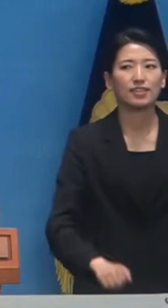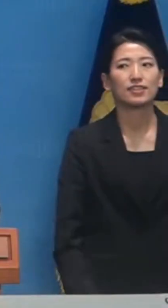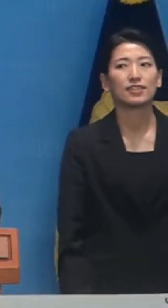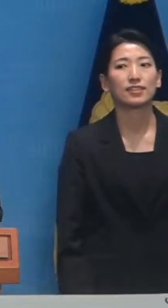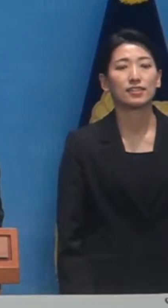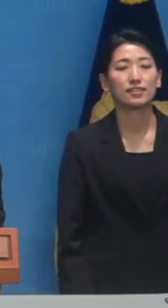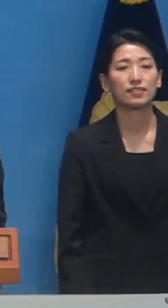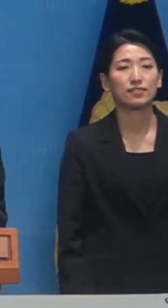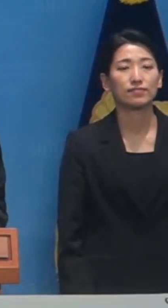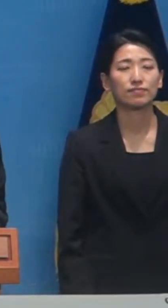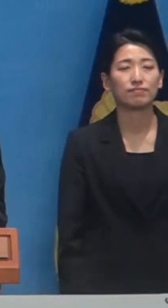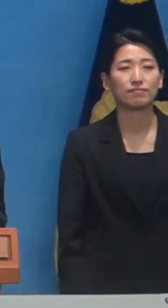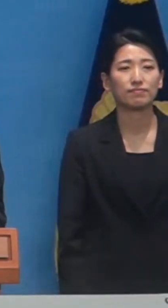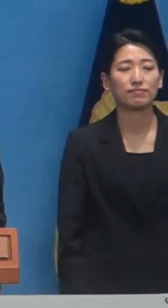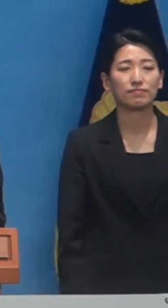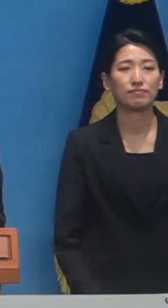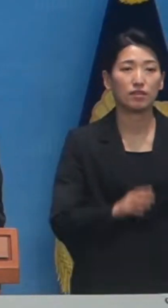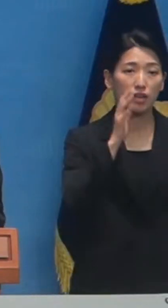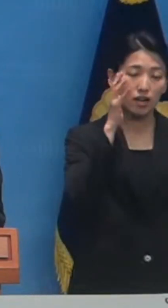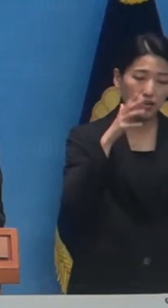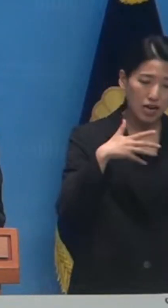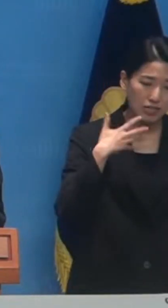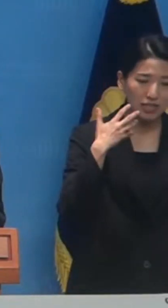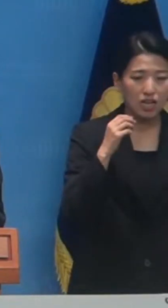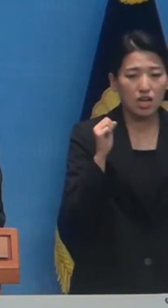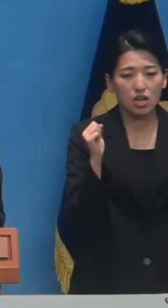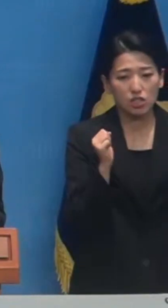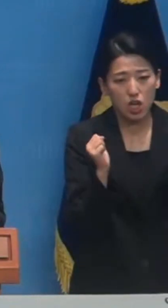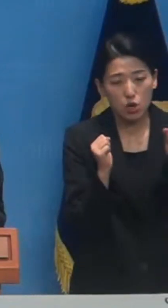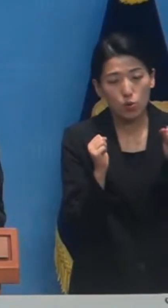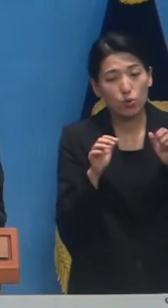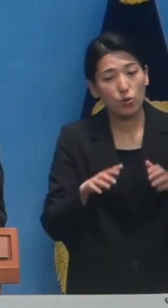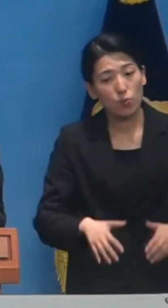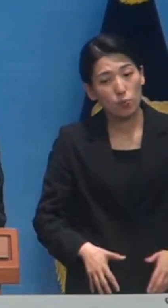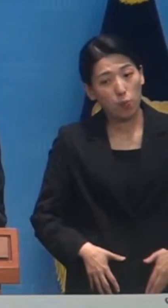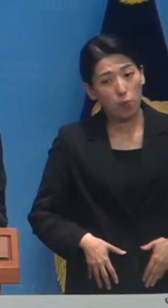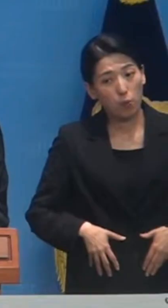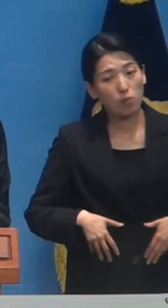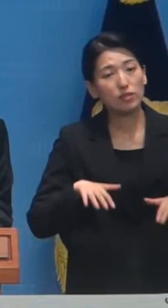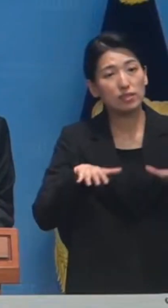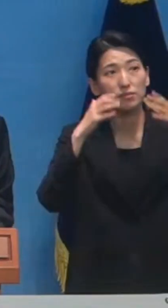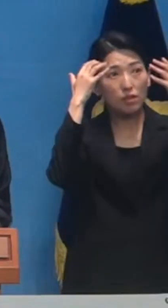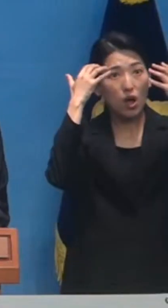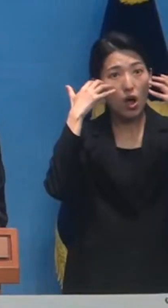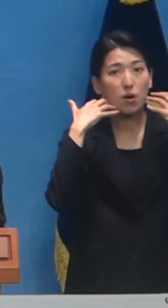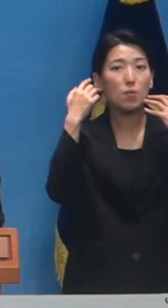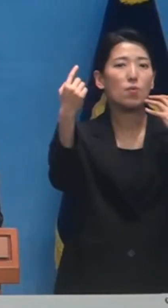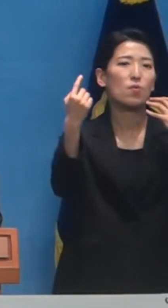그래서 가을이 지나고 또 겨울도 지나고 또 봄도 지나갑니다.